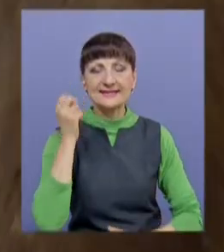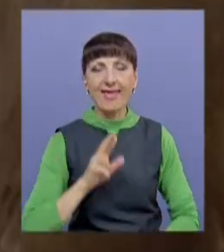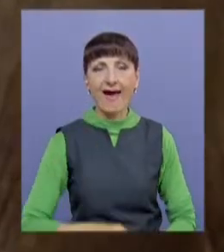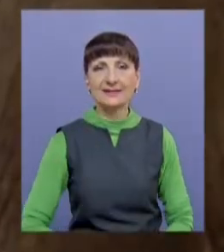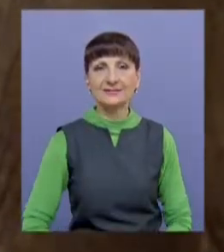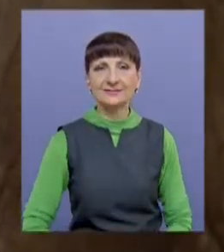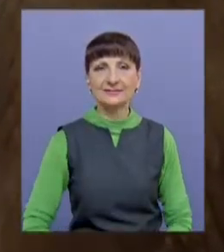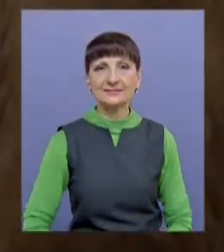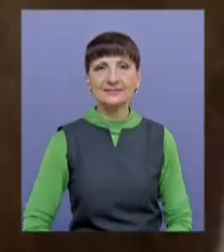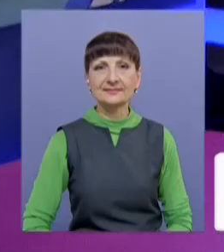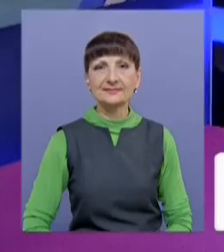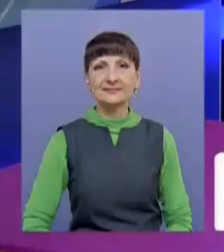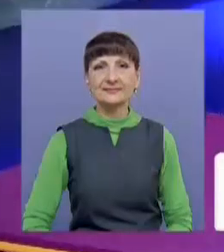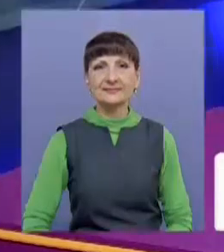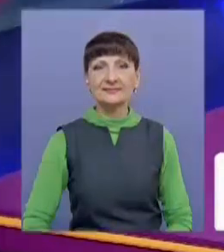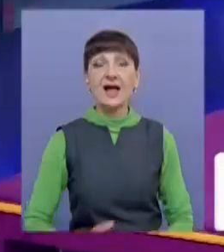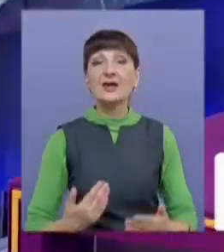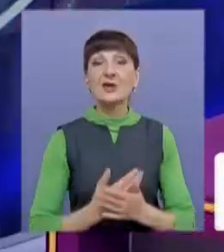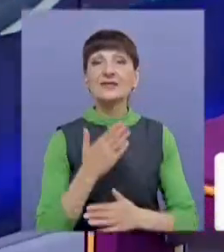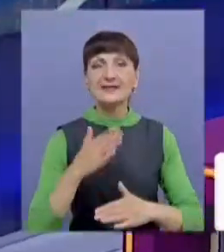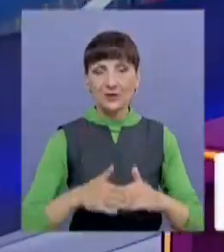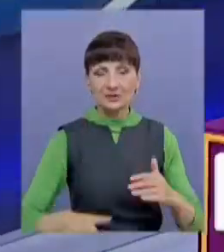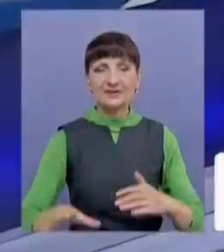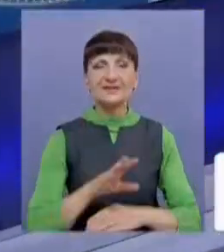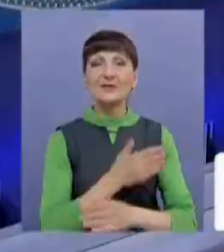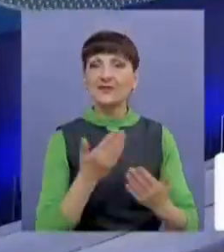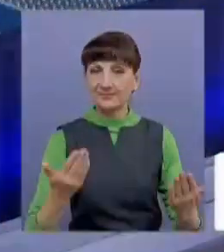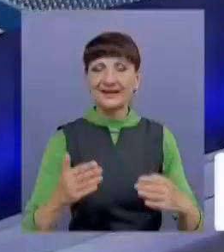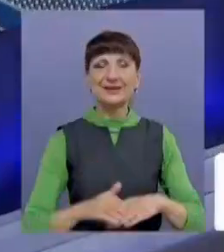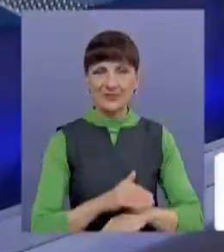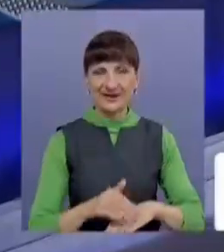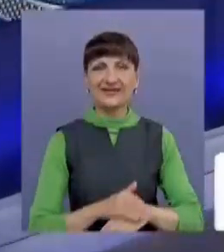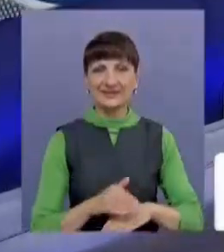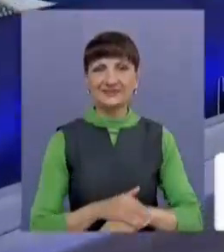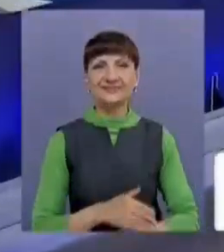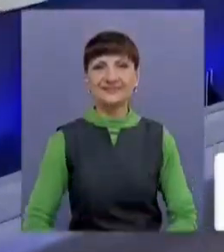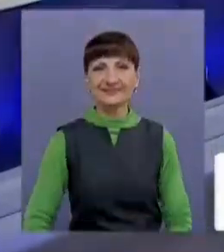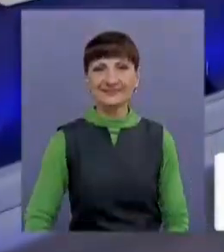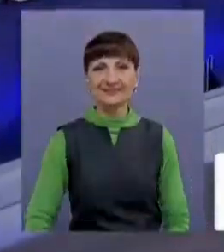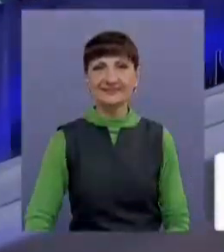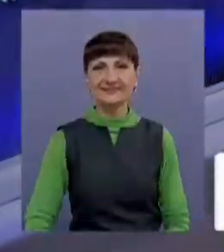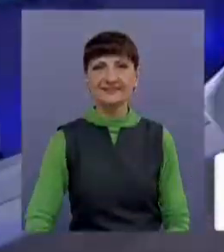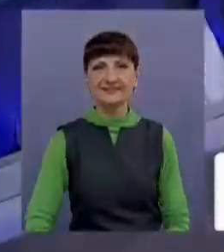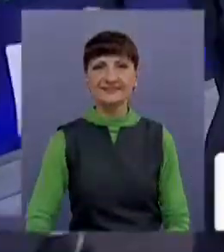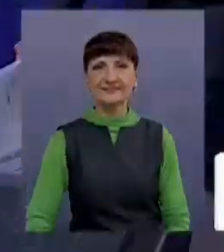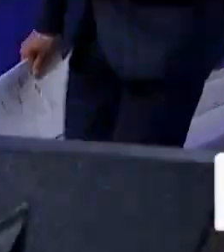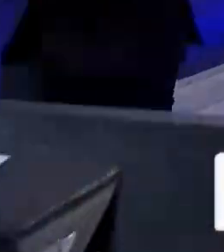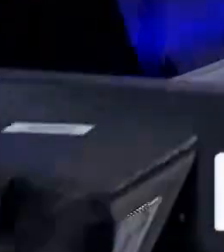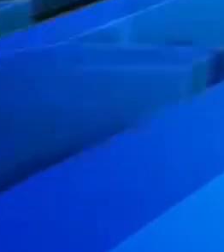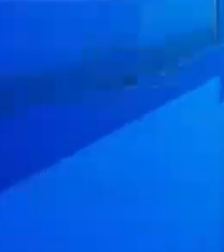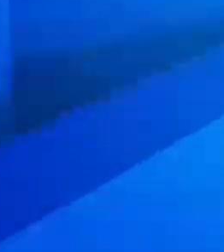телеканал Алматы. Такова информационная картина этого дня. Спасибо, что были с нами. Всего доброго и до встречи в эфире.